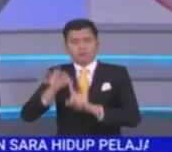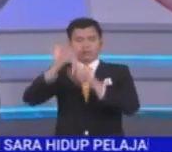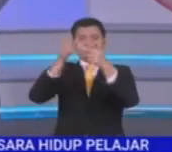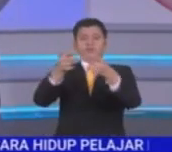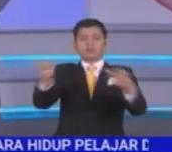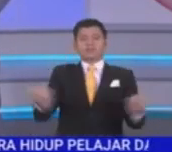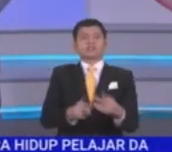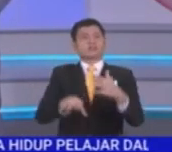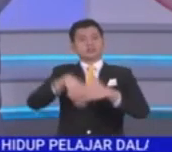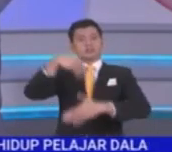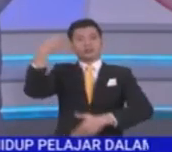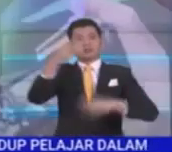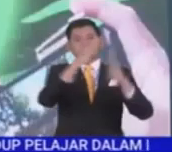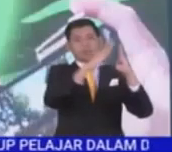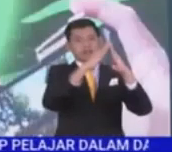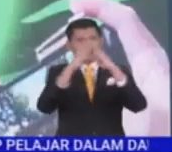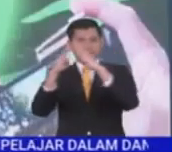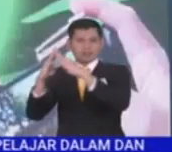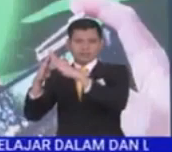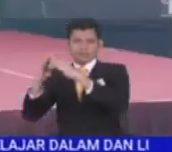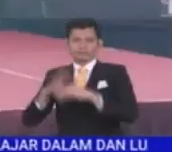bandar.